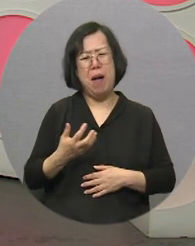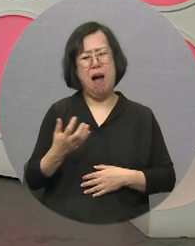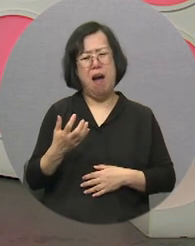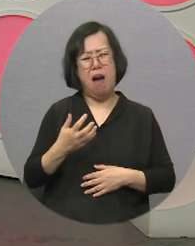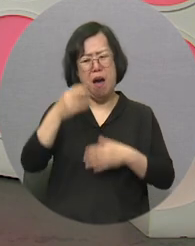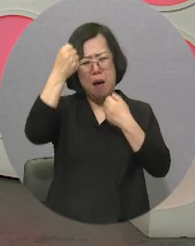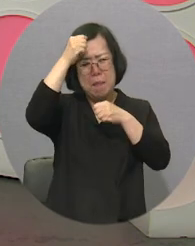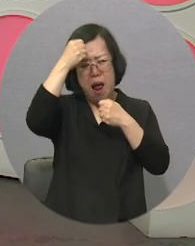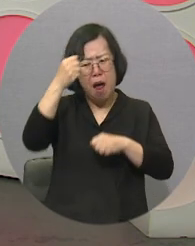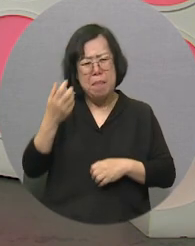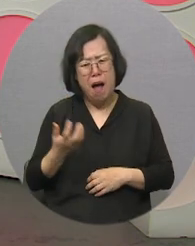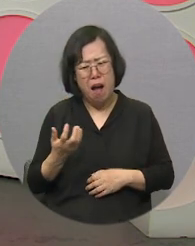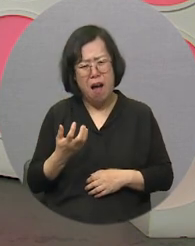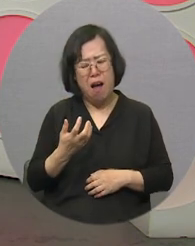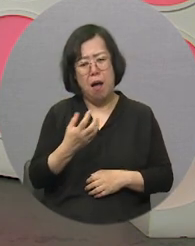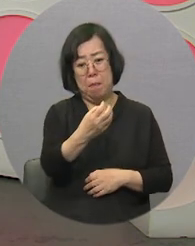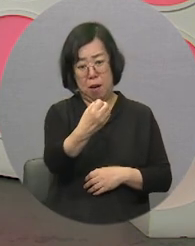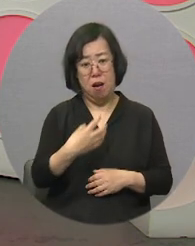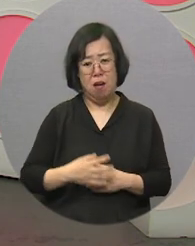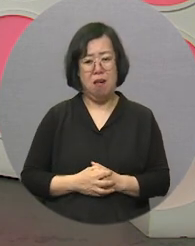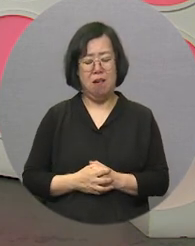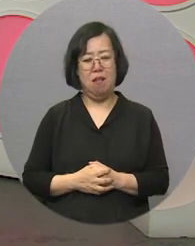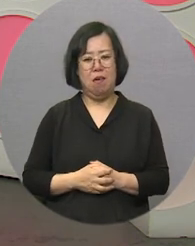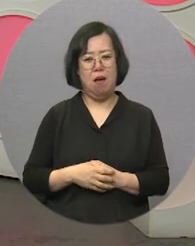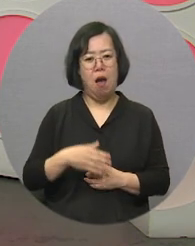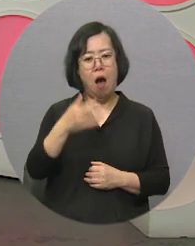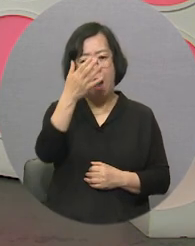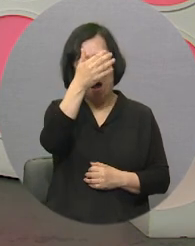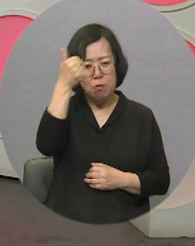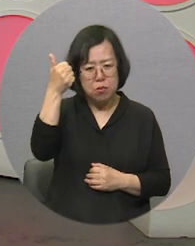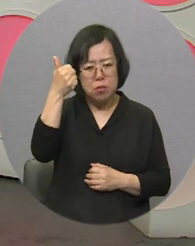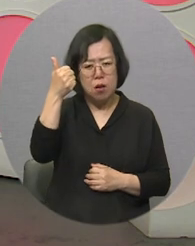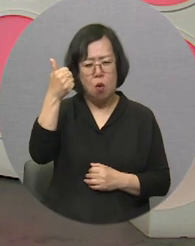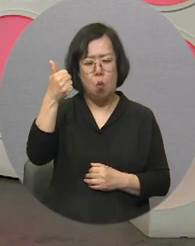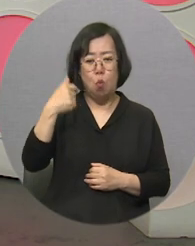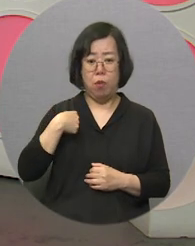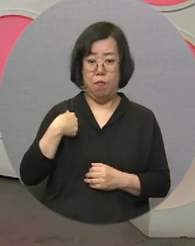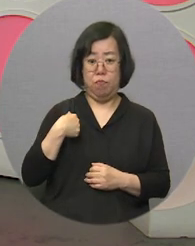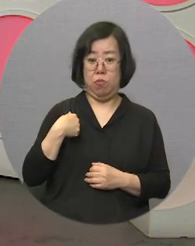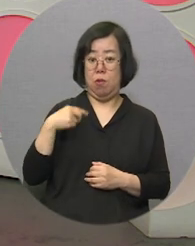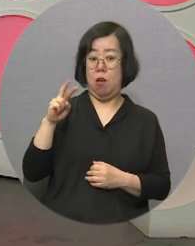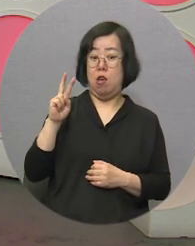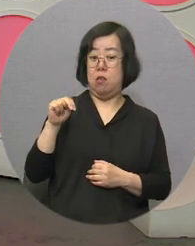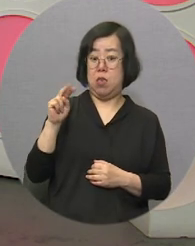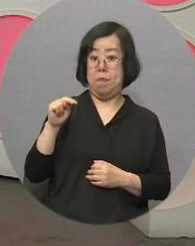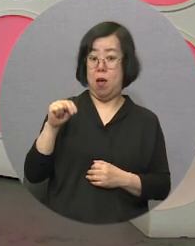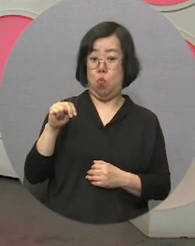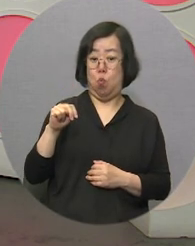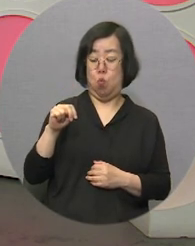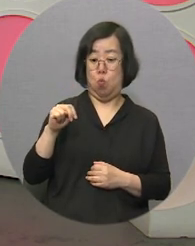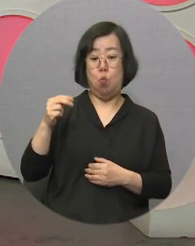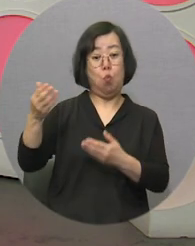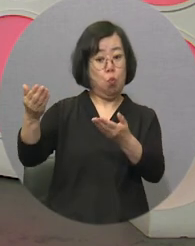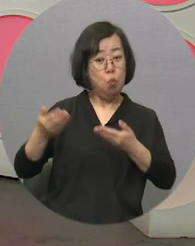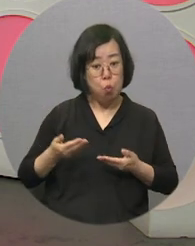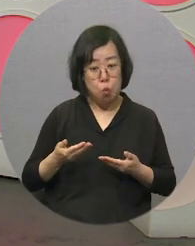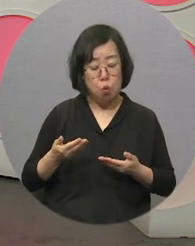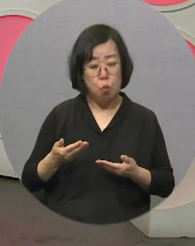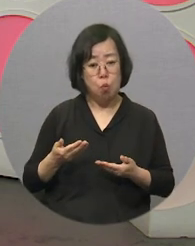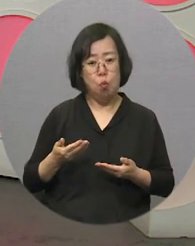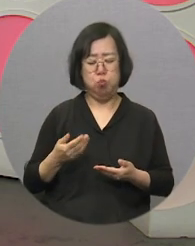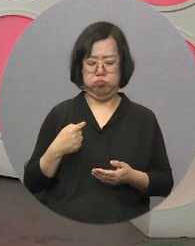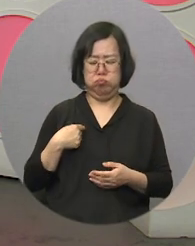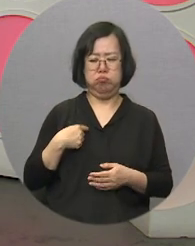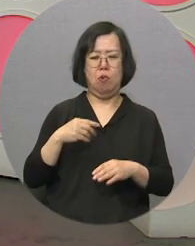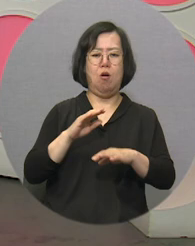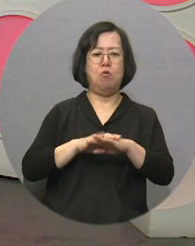졸업을 앞둔 어느 날 외할아버지께서는요, 제 손에 2만 원을 쥐어 주었습니다. 우리